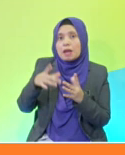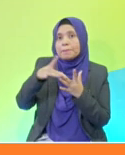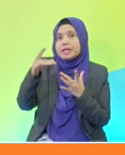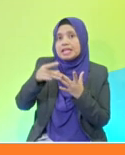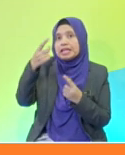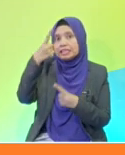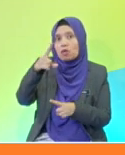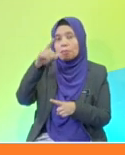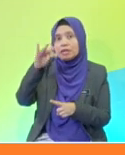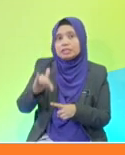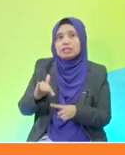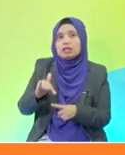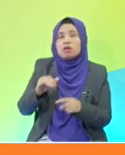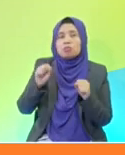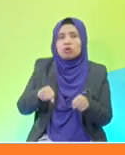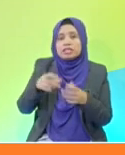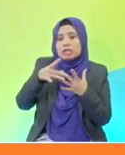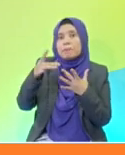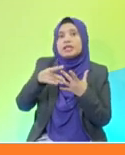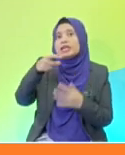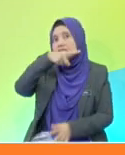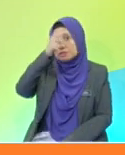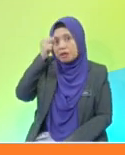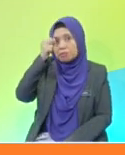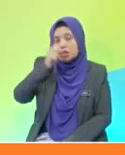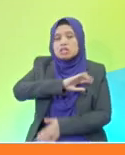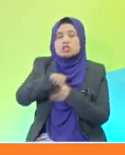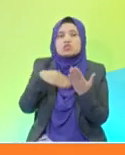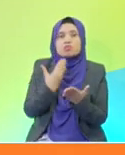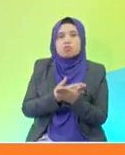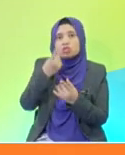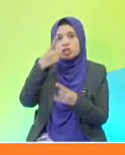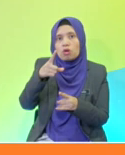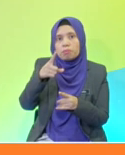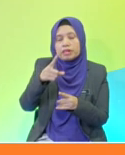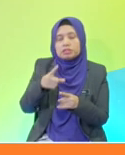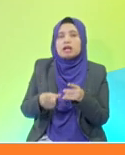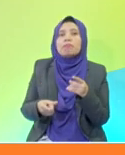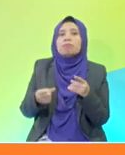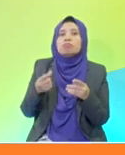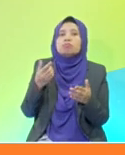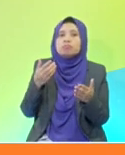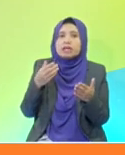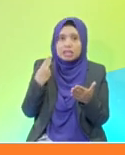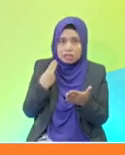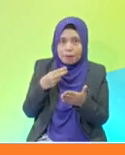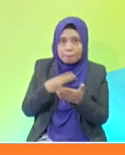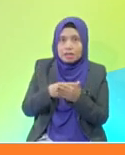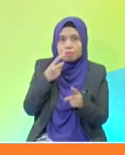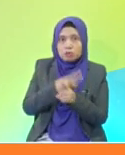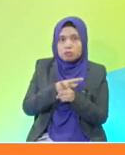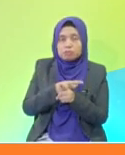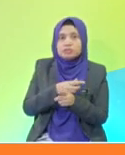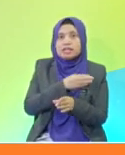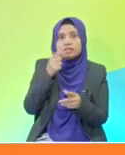jawaban yang berpotensi untuk dipilih karena semua jawaban adalah hampir betul dan hampir tepat di mana dalam